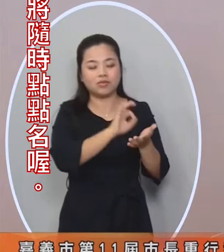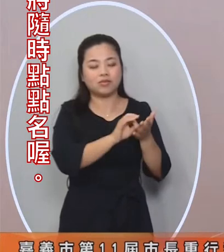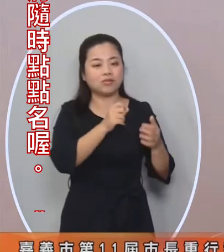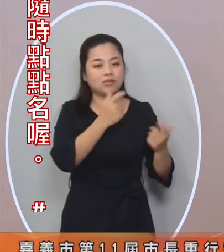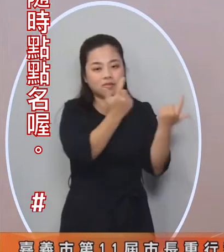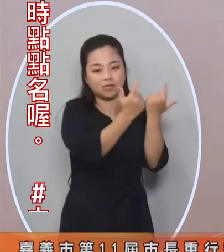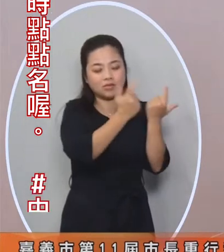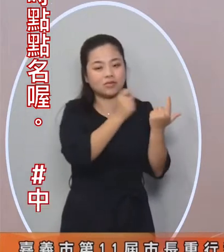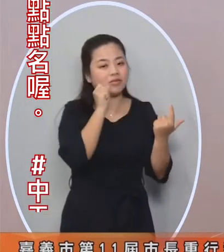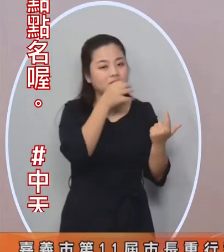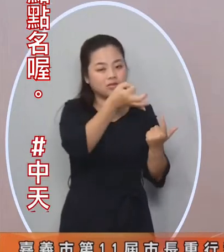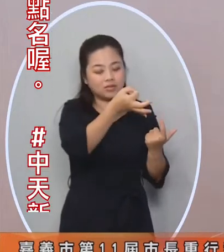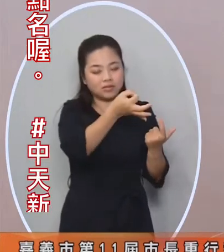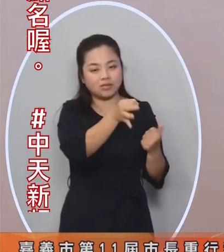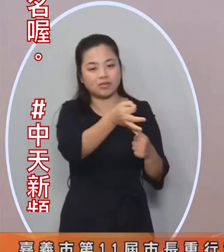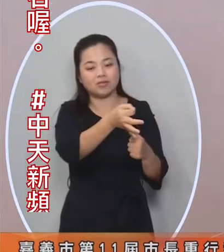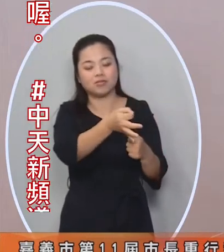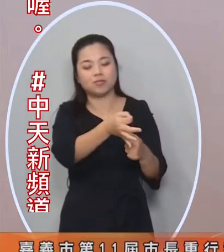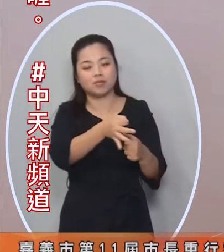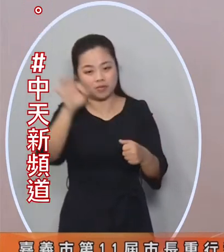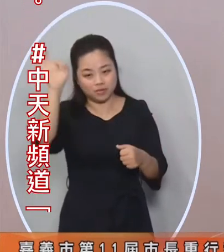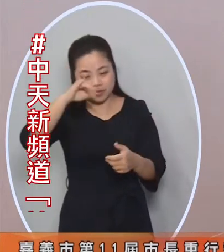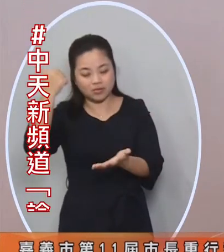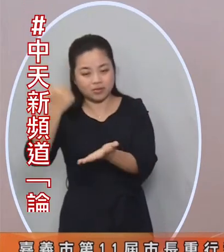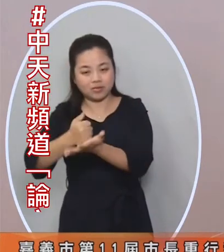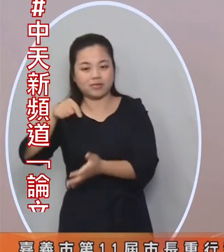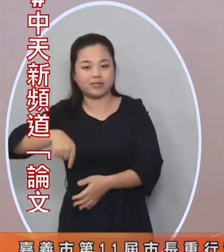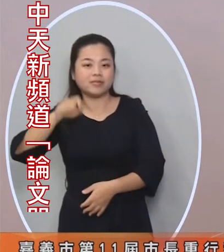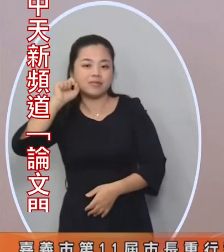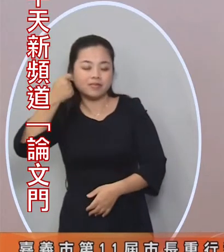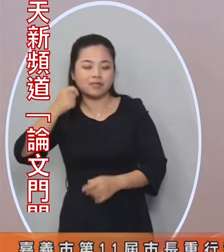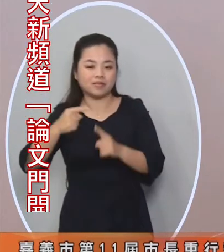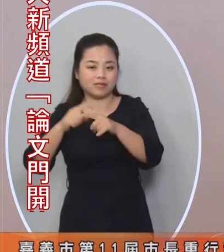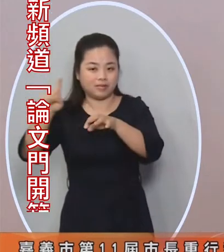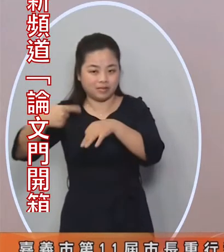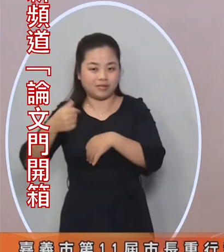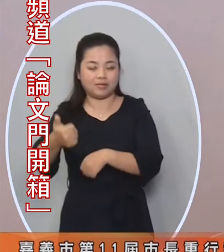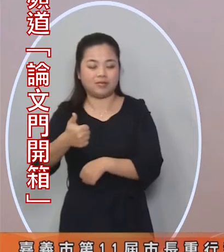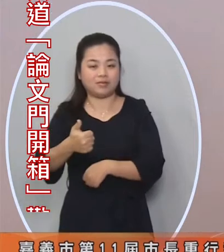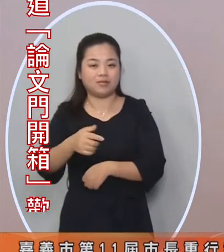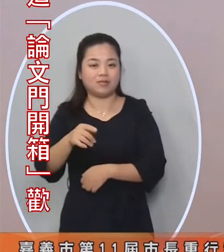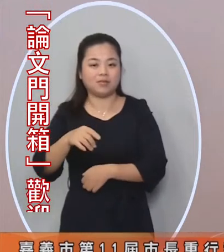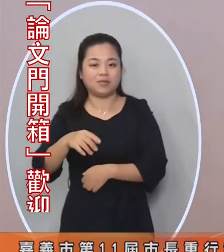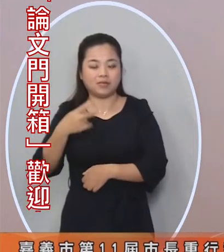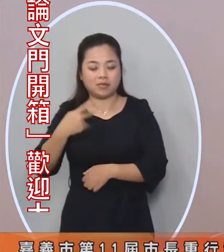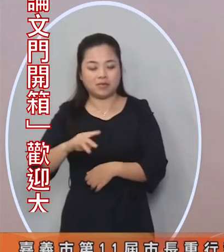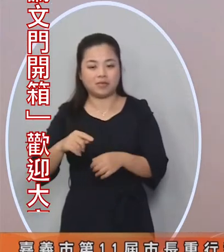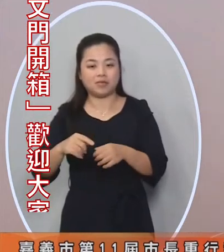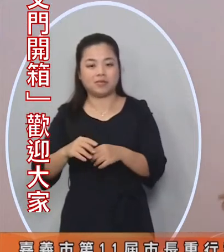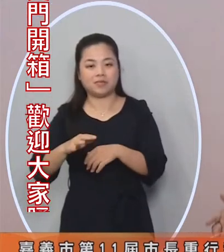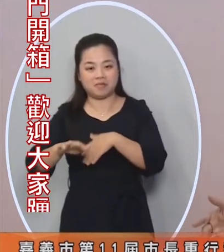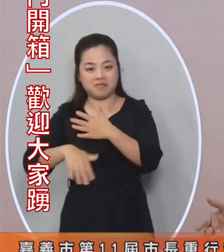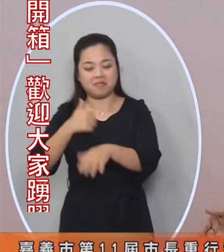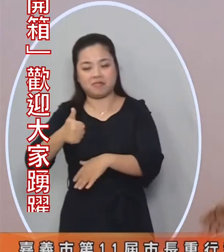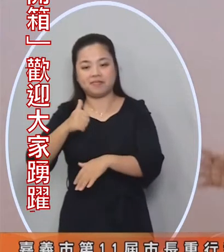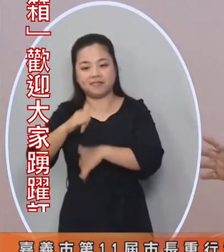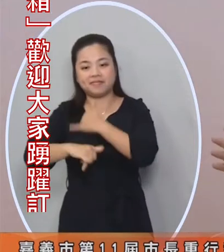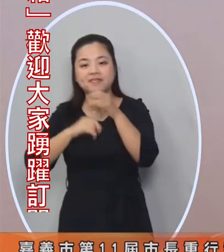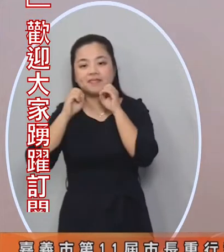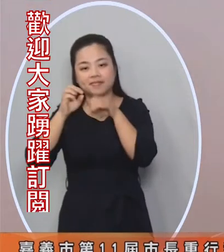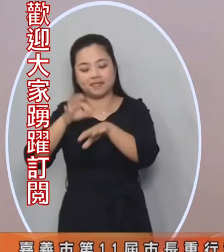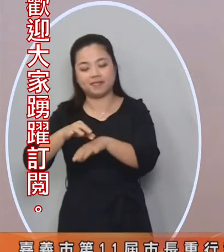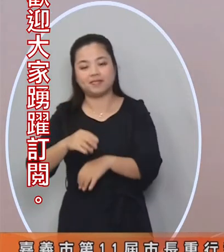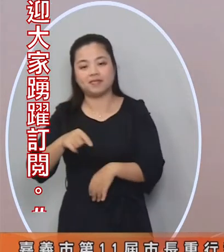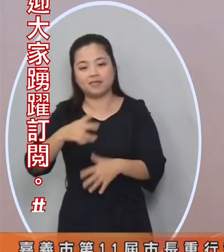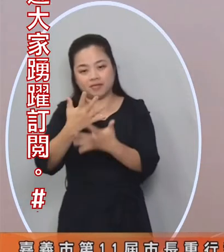水在这里找到更好的人才，人才在这边有更好的产值，还有更好的生活品质。